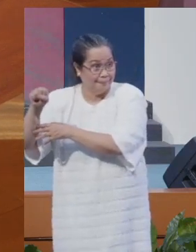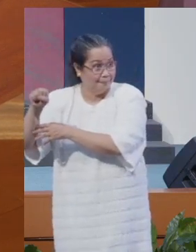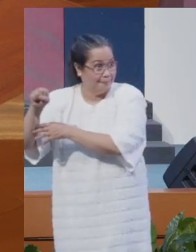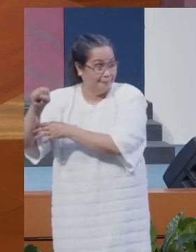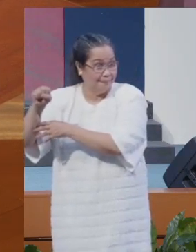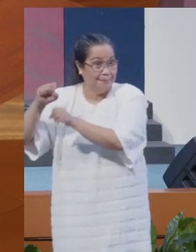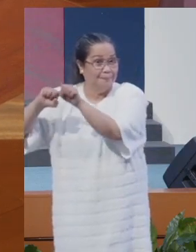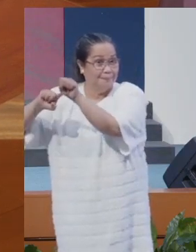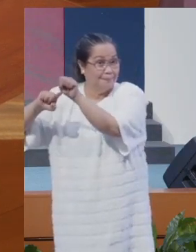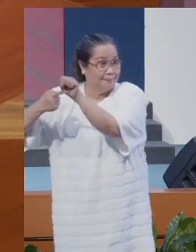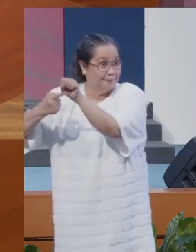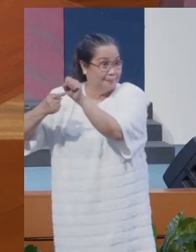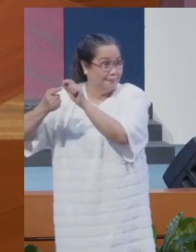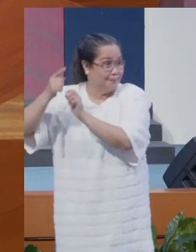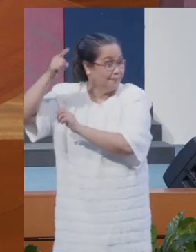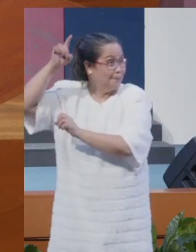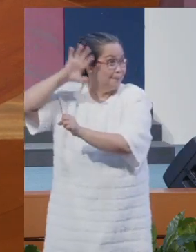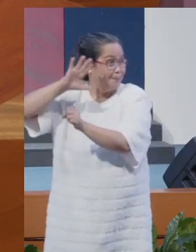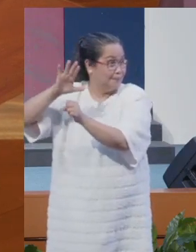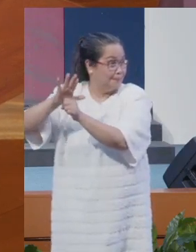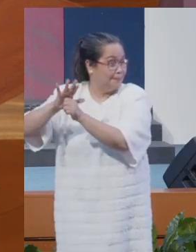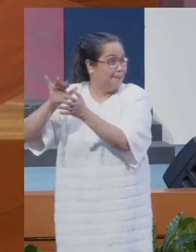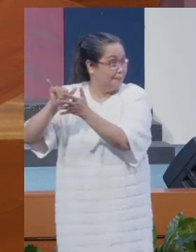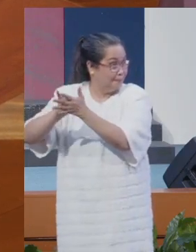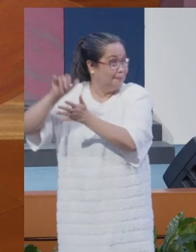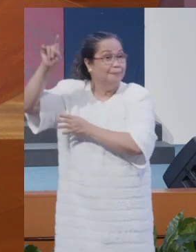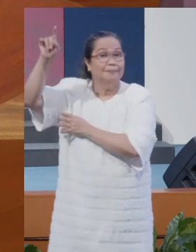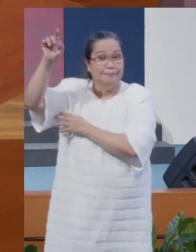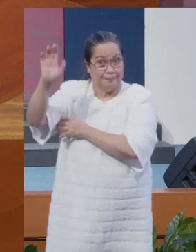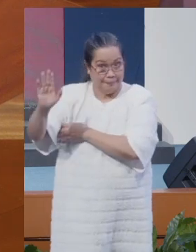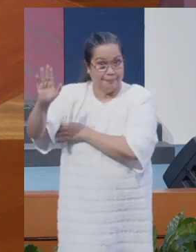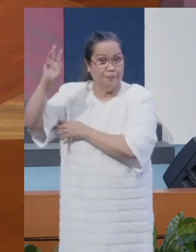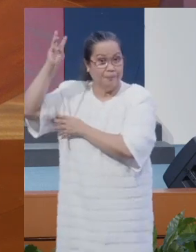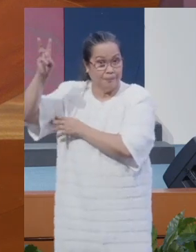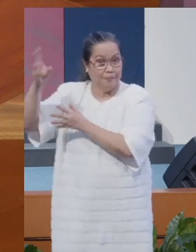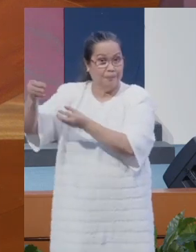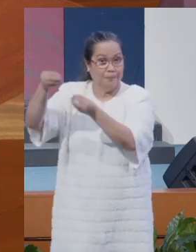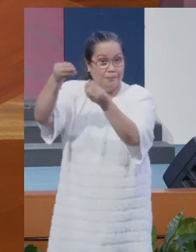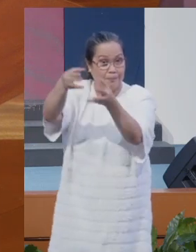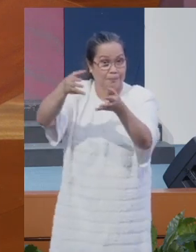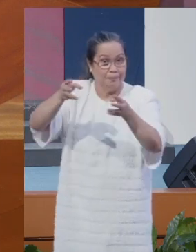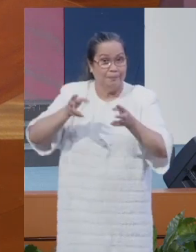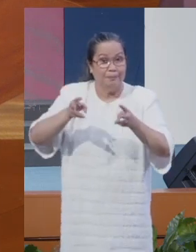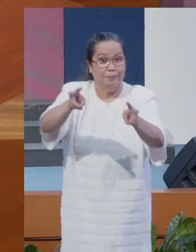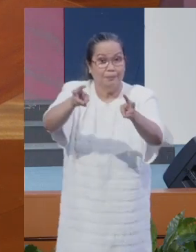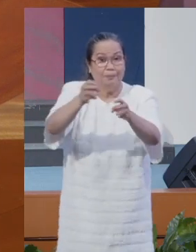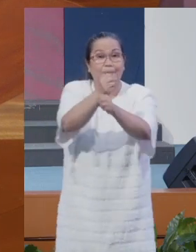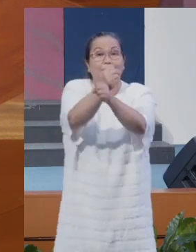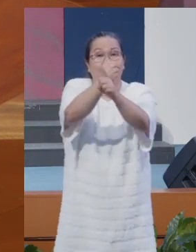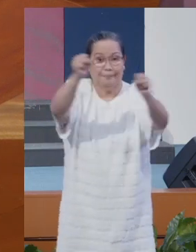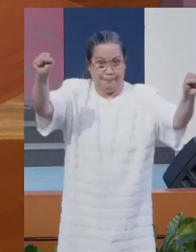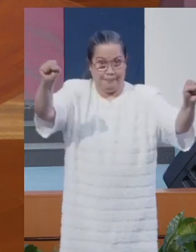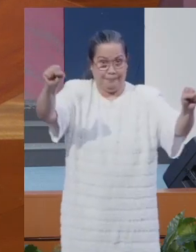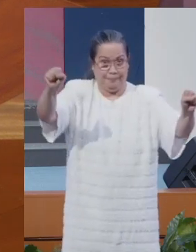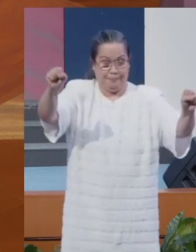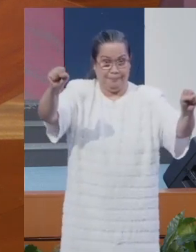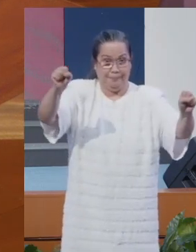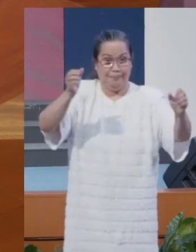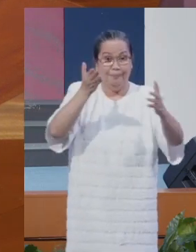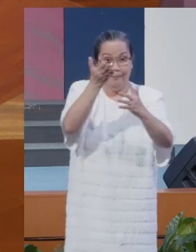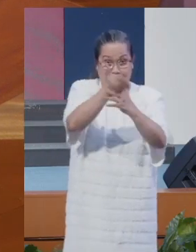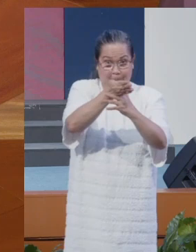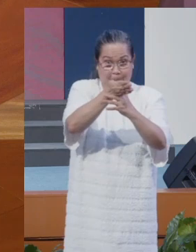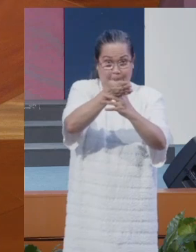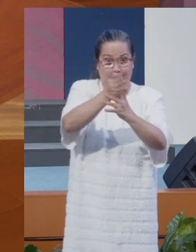na nangako siya na siya ang magbibigay ng paraan ng kaligtasan sa pamamagitan ng